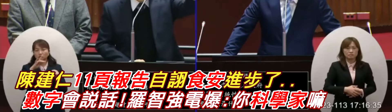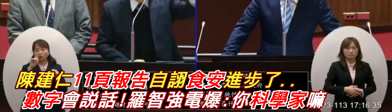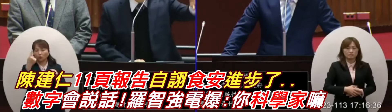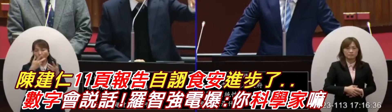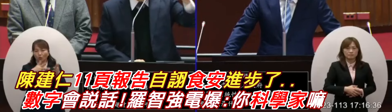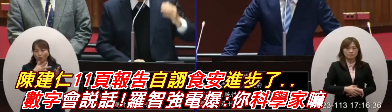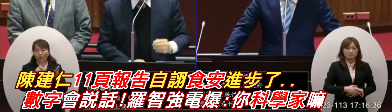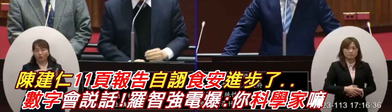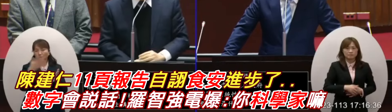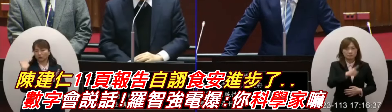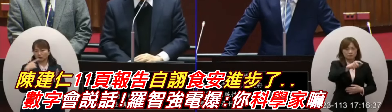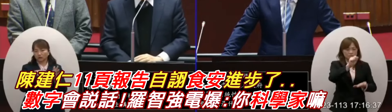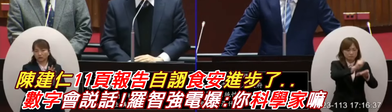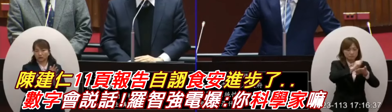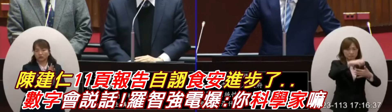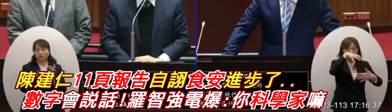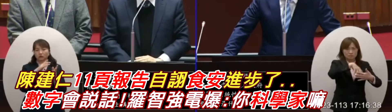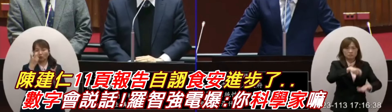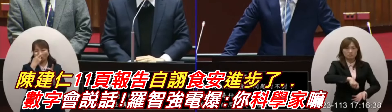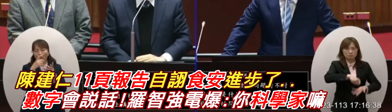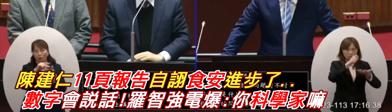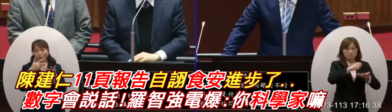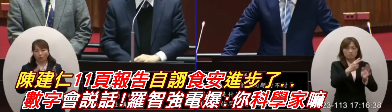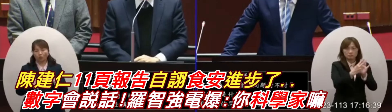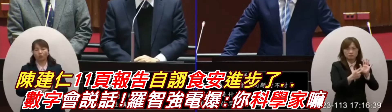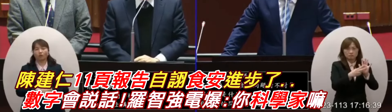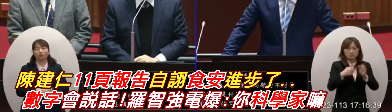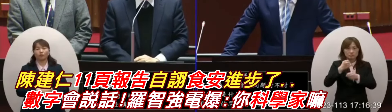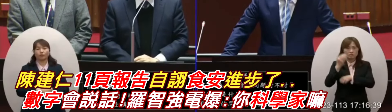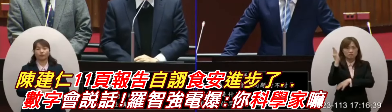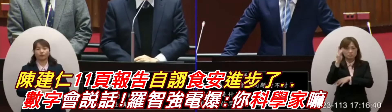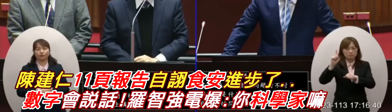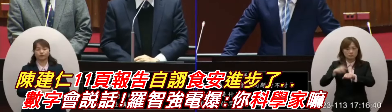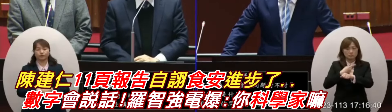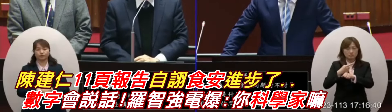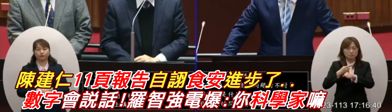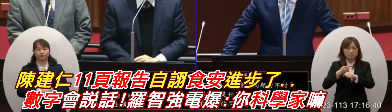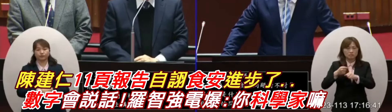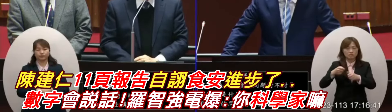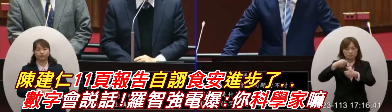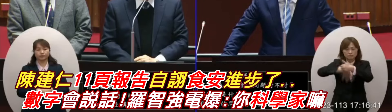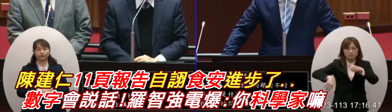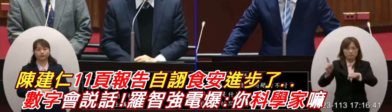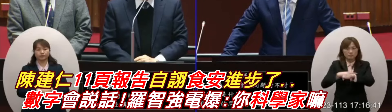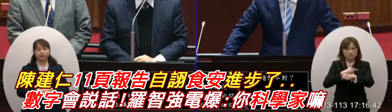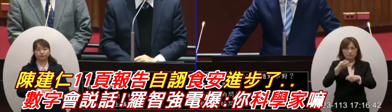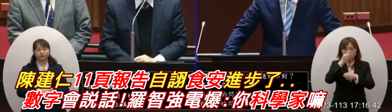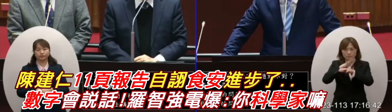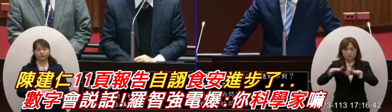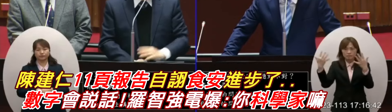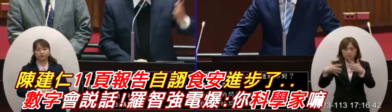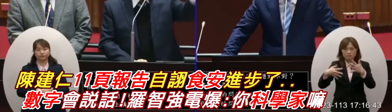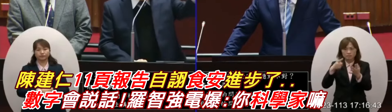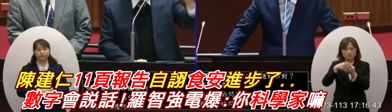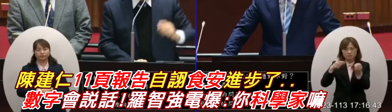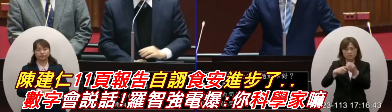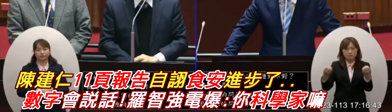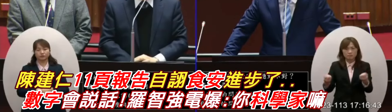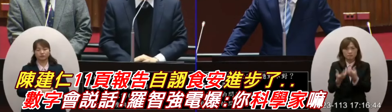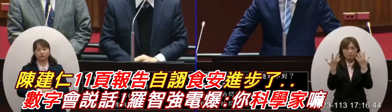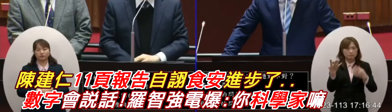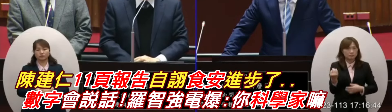为 你的报告里面说马政府系统性食安问题有几件？